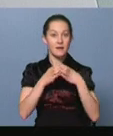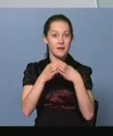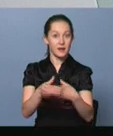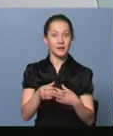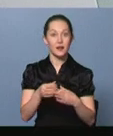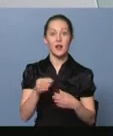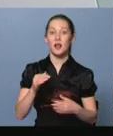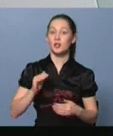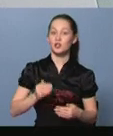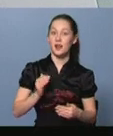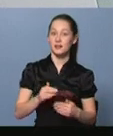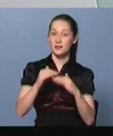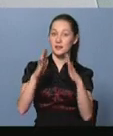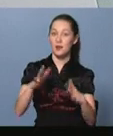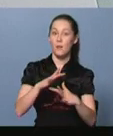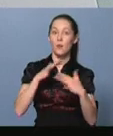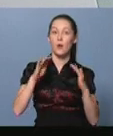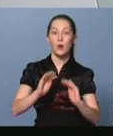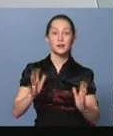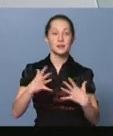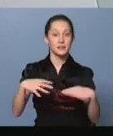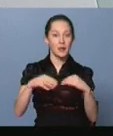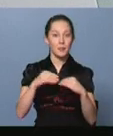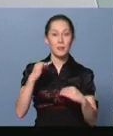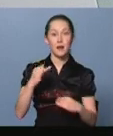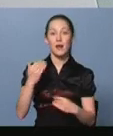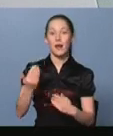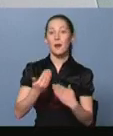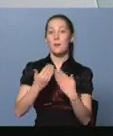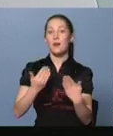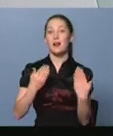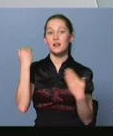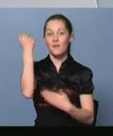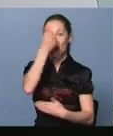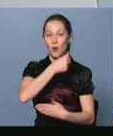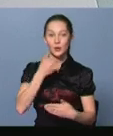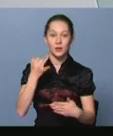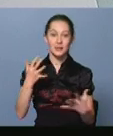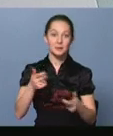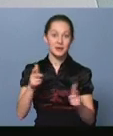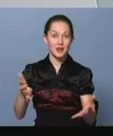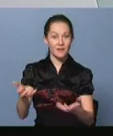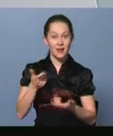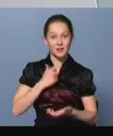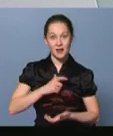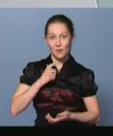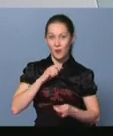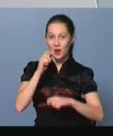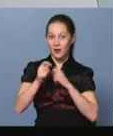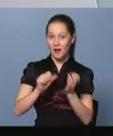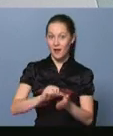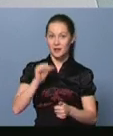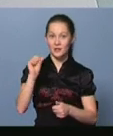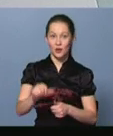Ижевска, в частный сектор, к многодетным семьям. Но поскольку рейд предновогодний, то спасатели взяли с собой подарки, особенные